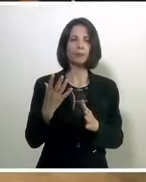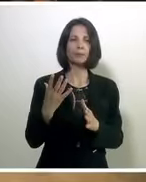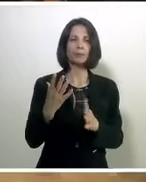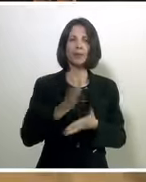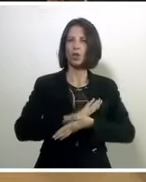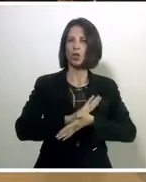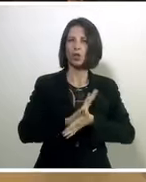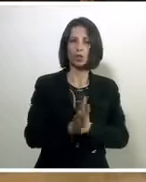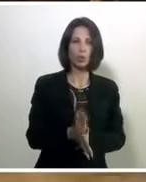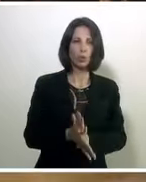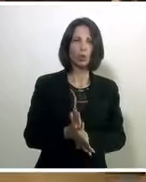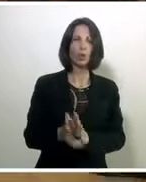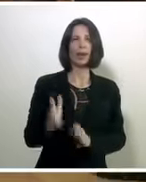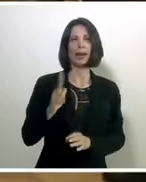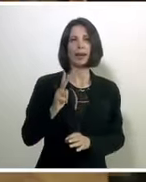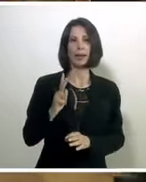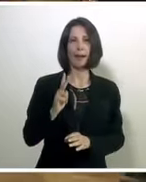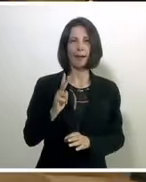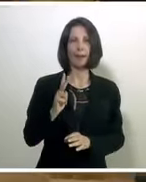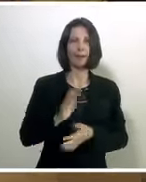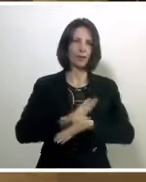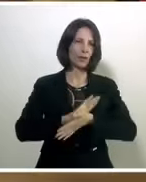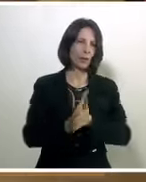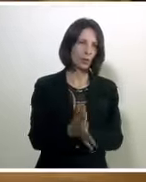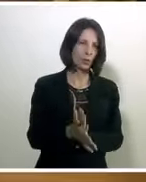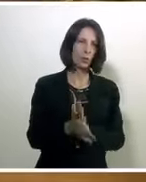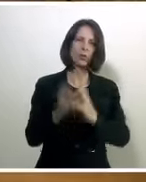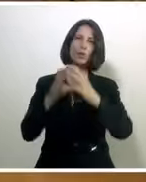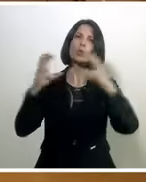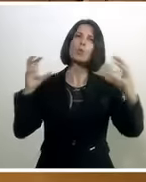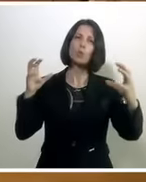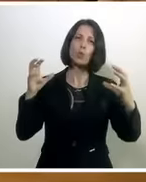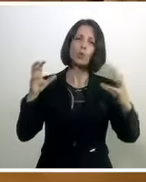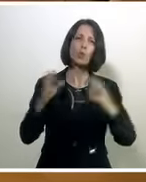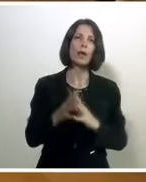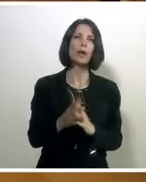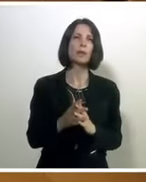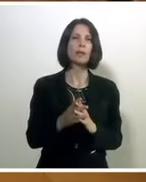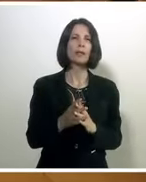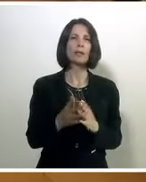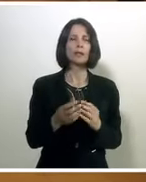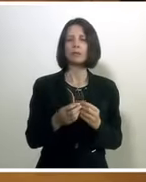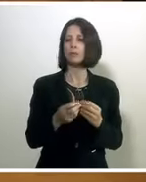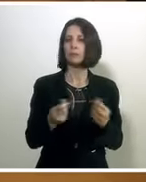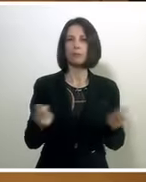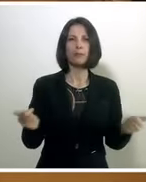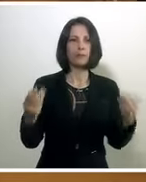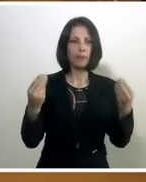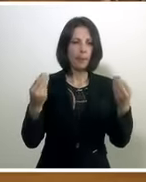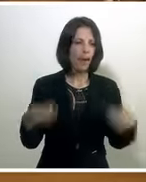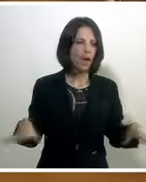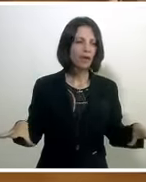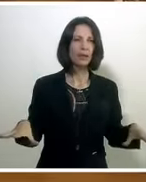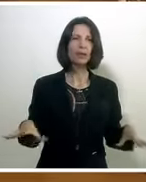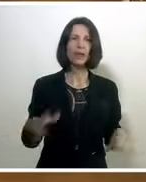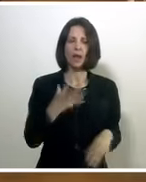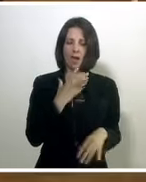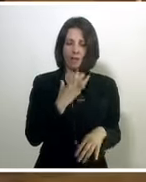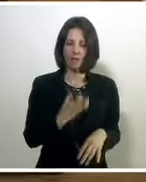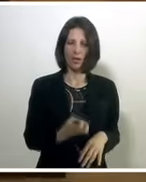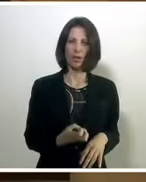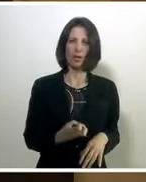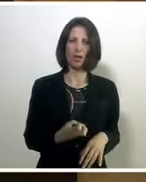storture produttive ma anche insoddisfazione smarrimento infelicità e sono le parole di